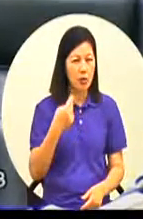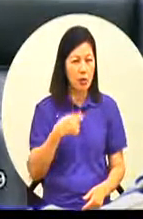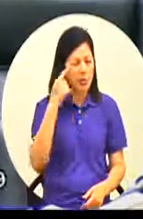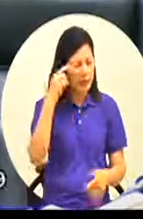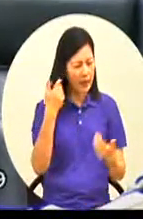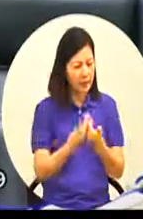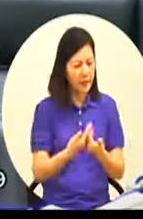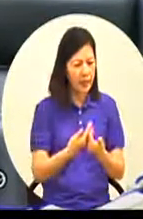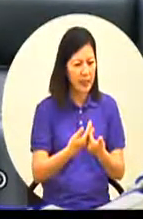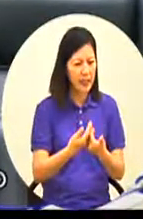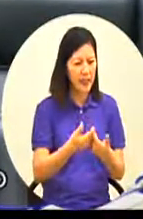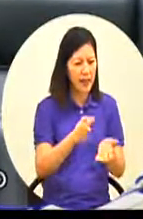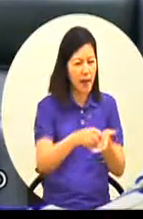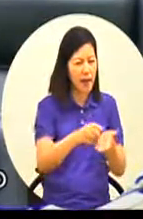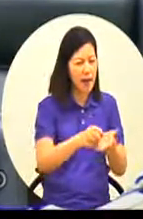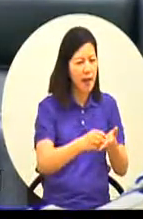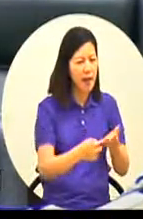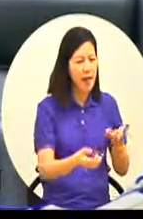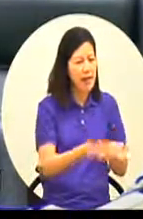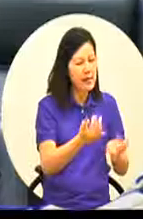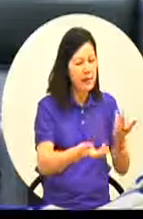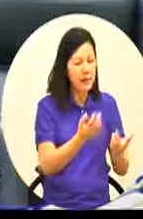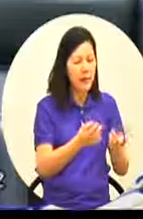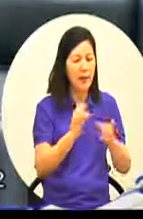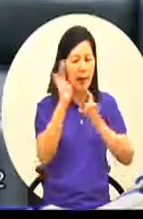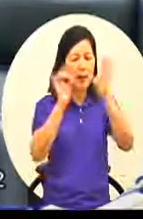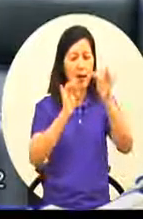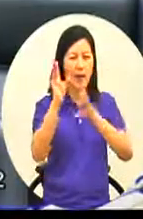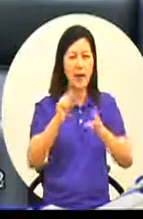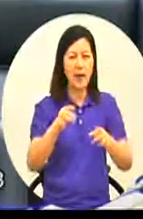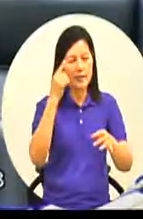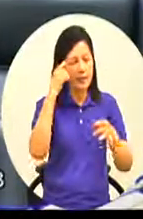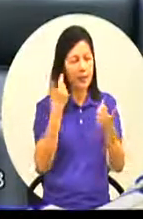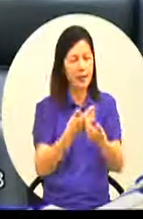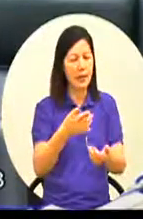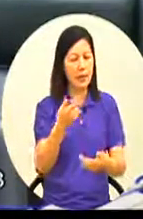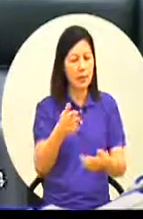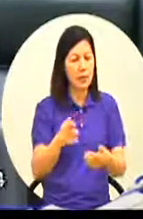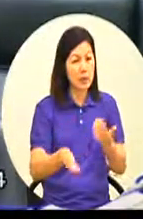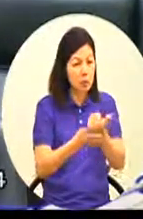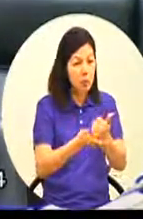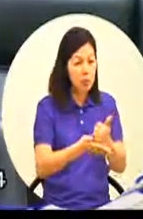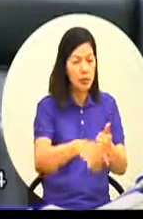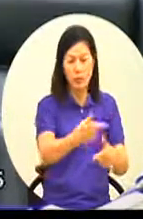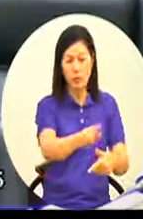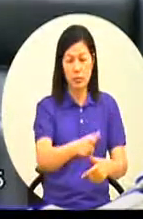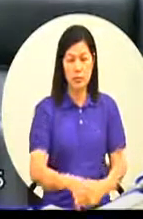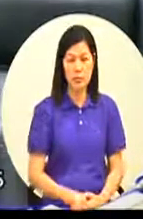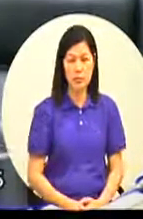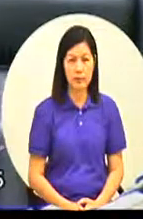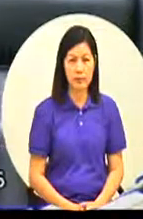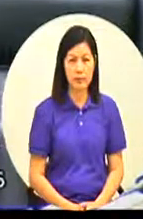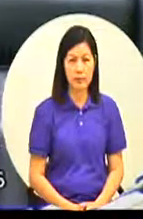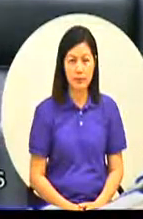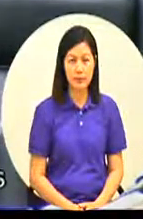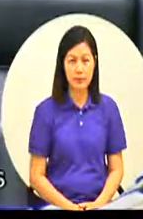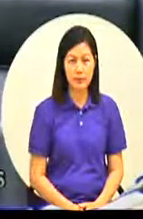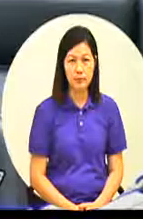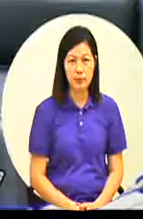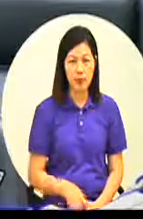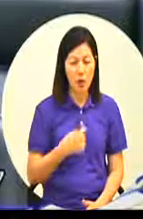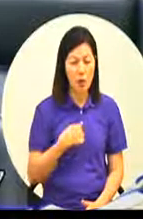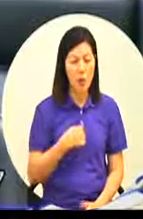金纸啦，或者燃放鞭炮啊这种行的一个鼓励这种行为啊。哦，啊，当然本席也是非